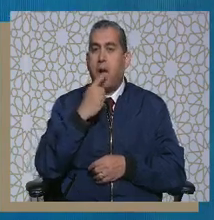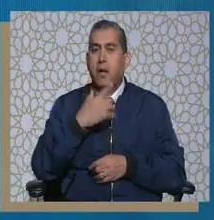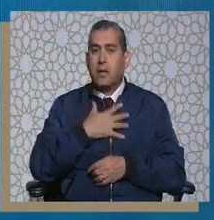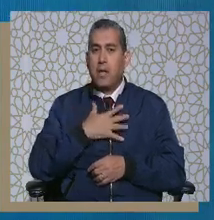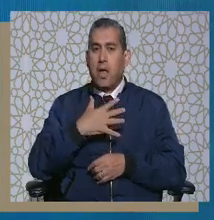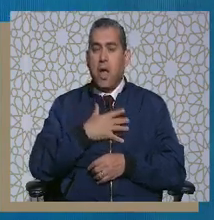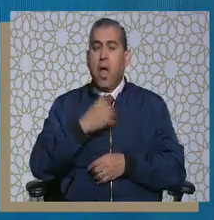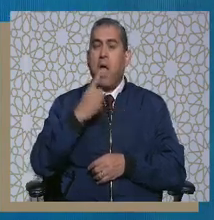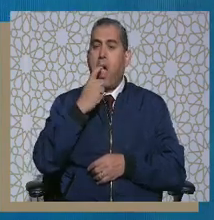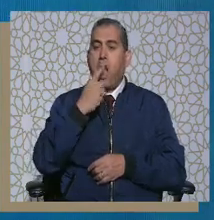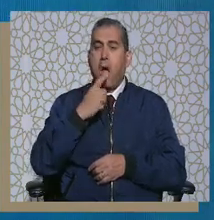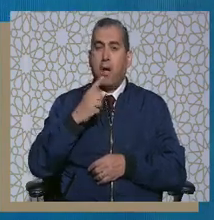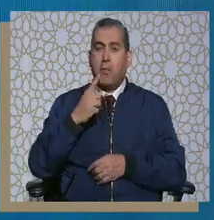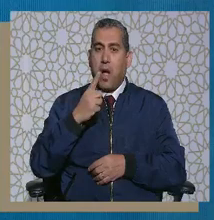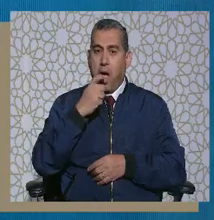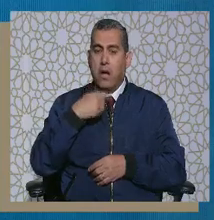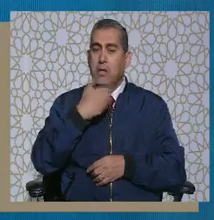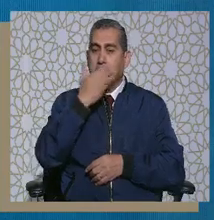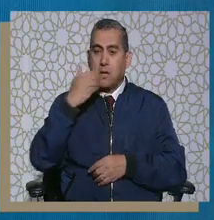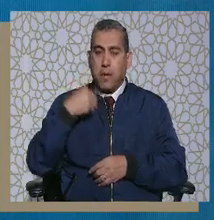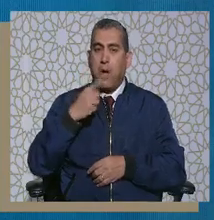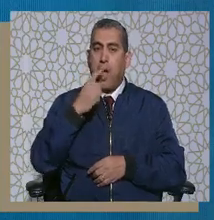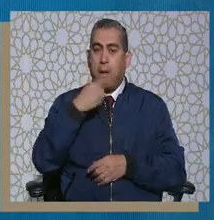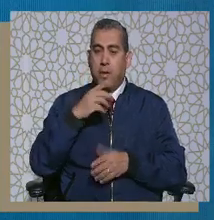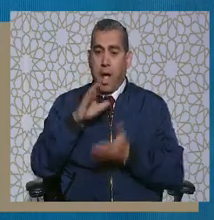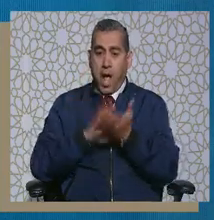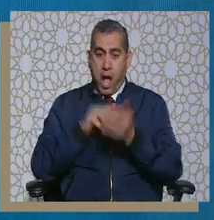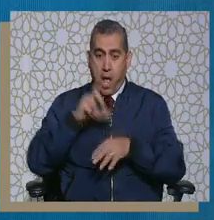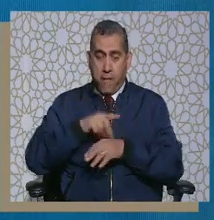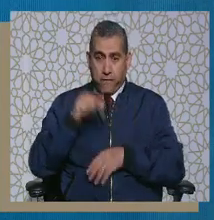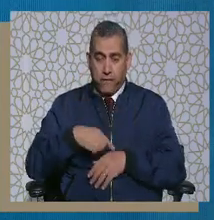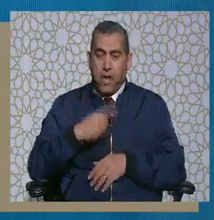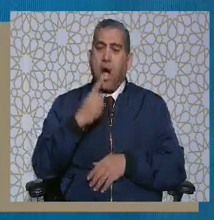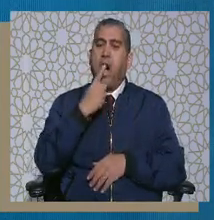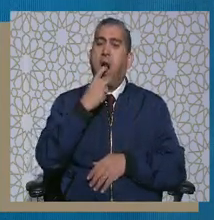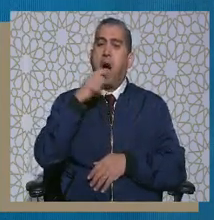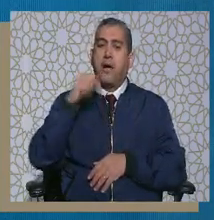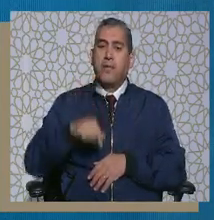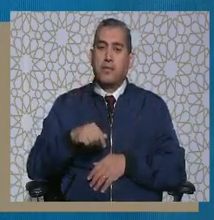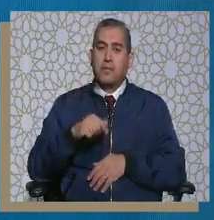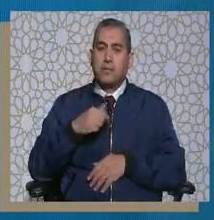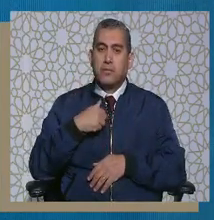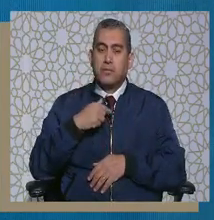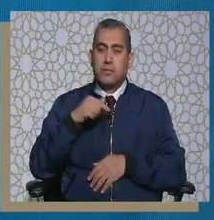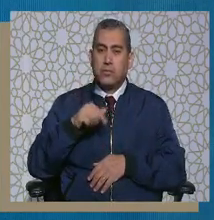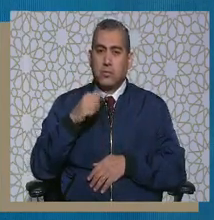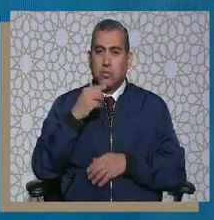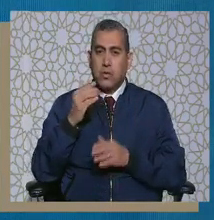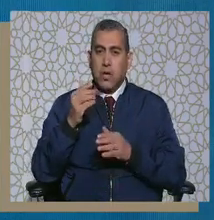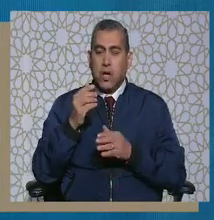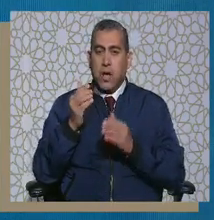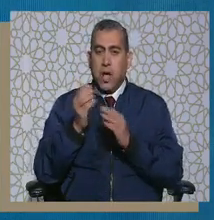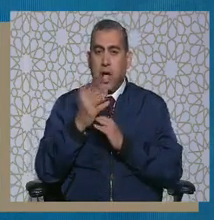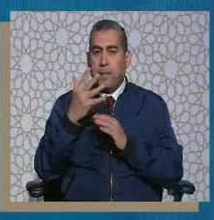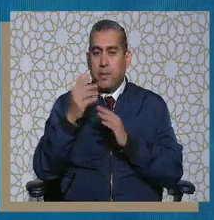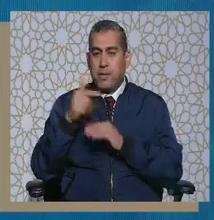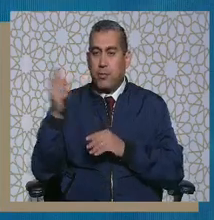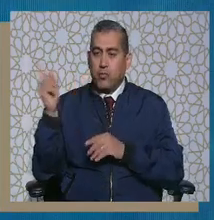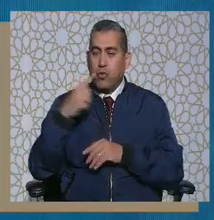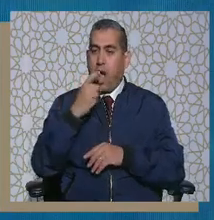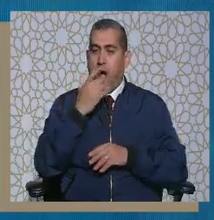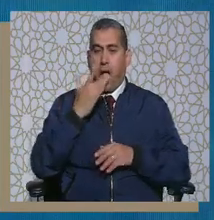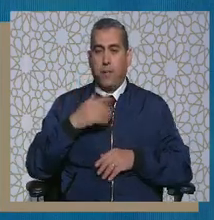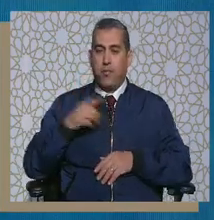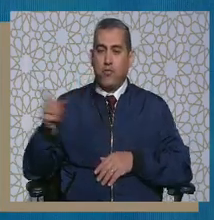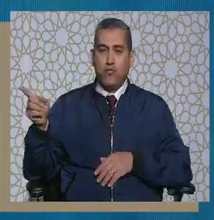ايوه بتستعملها لما تكون محتاجها صح ايوه بس ماستعملتهاش بقي خمس ايام النهارده ماستعملتهاش